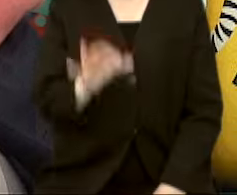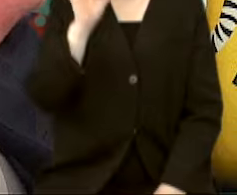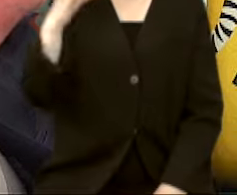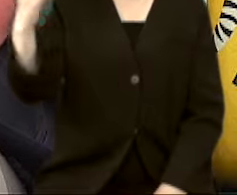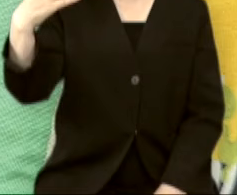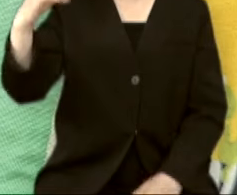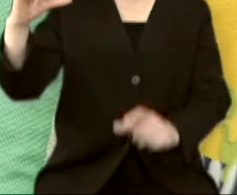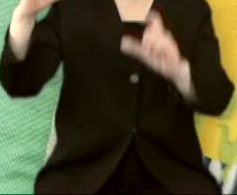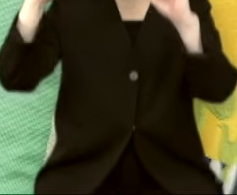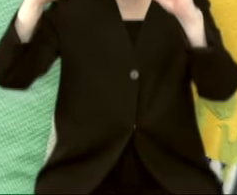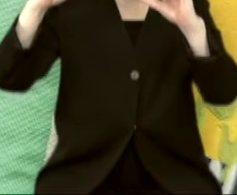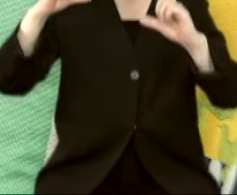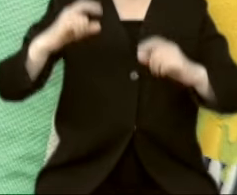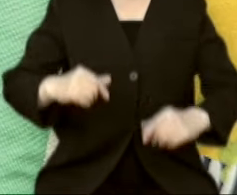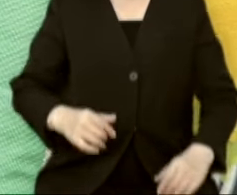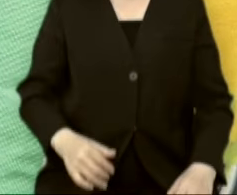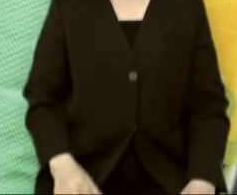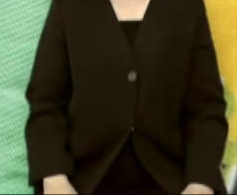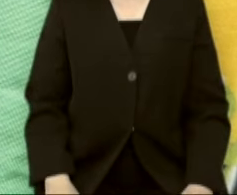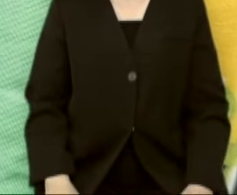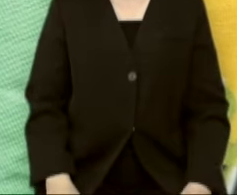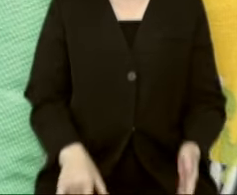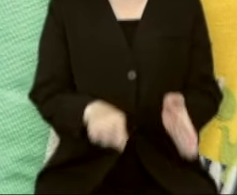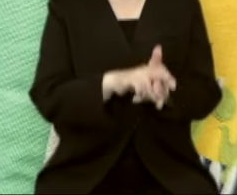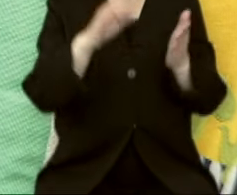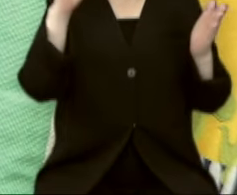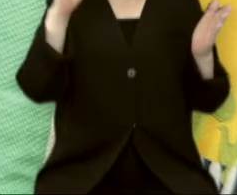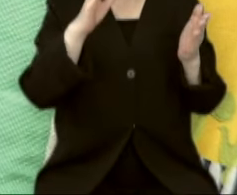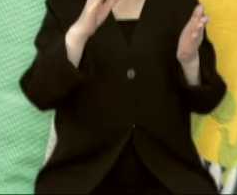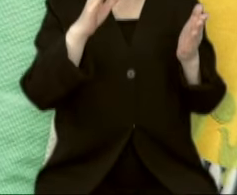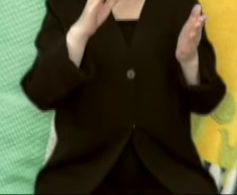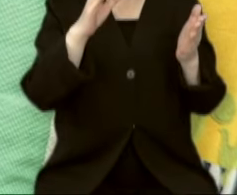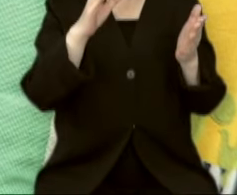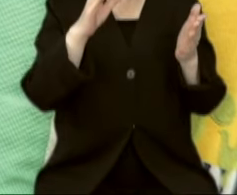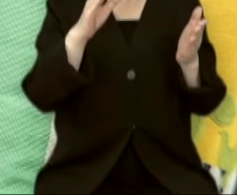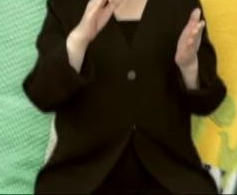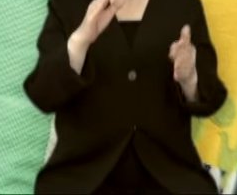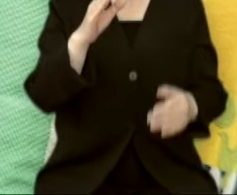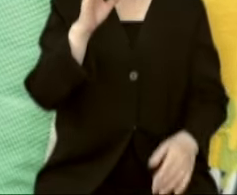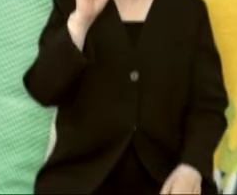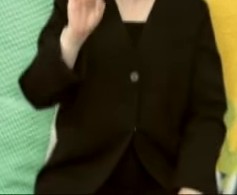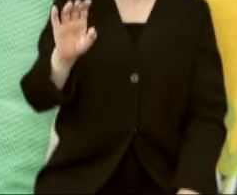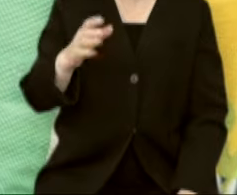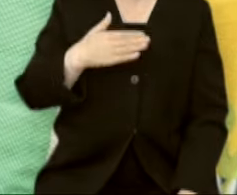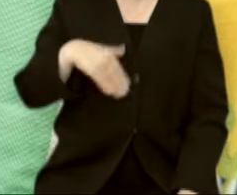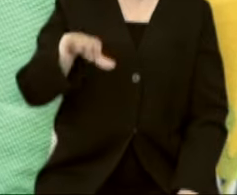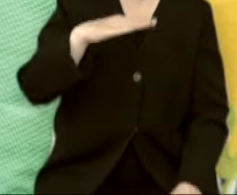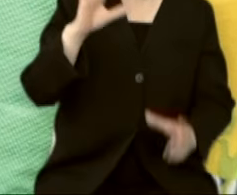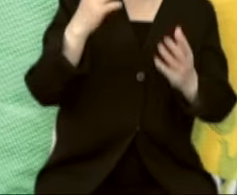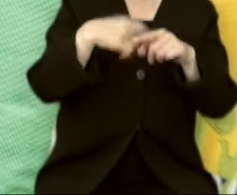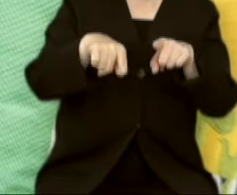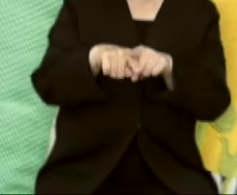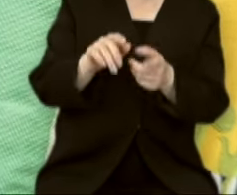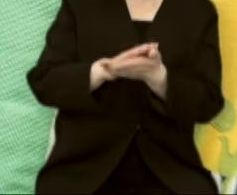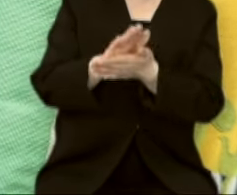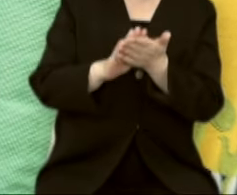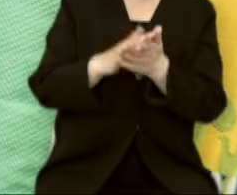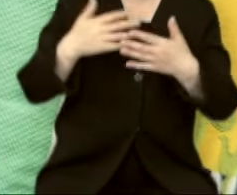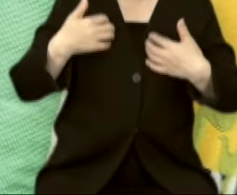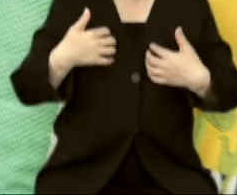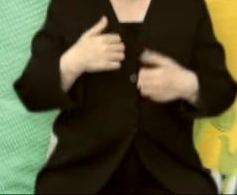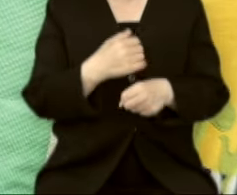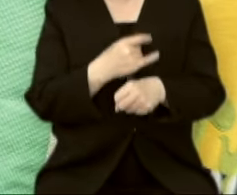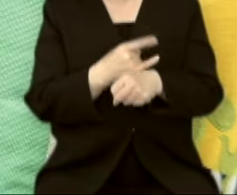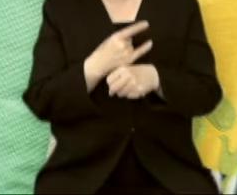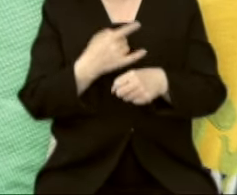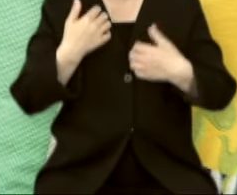할 수 없다고. 그러니까 저희 그 신학생이 옆에 있다가 뭐라고 했냐면 우리가 그냥 아이들하고 놀아주고